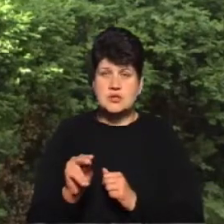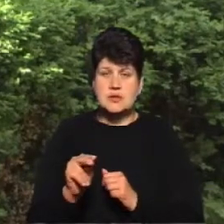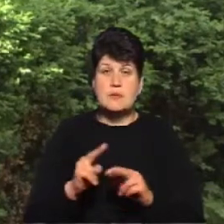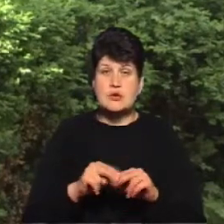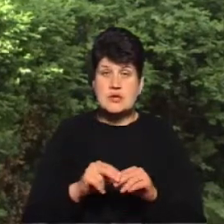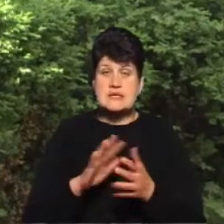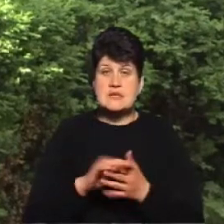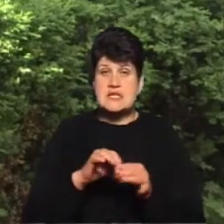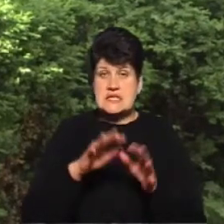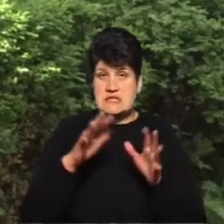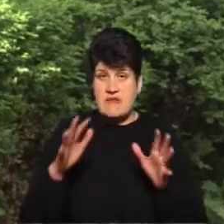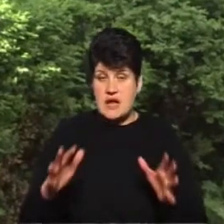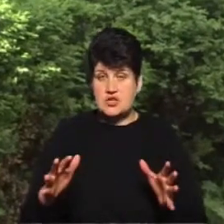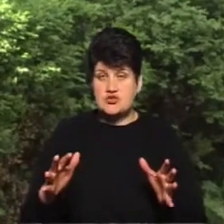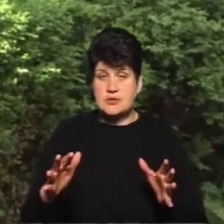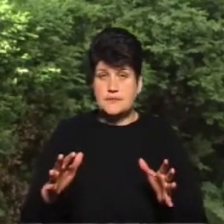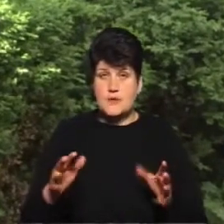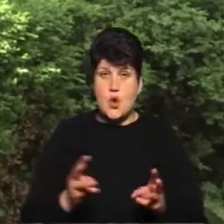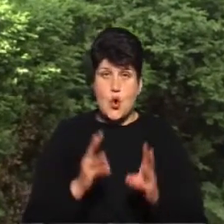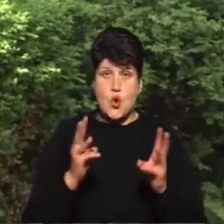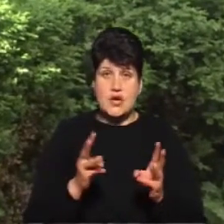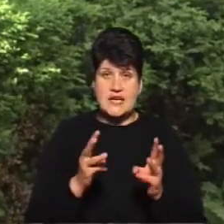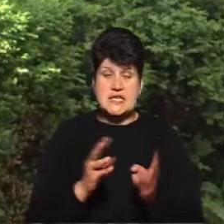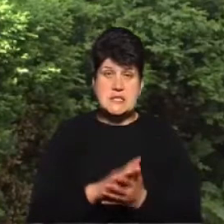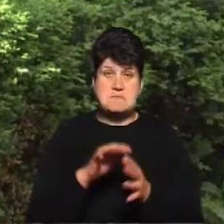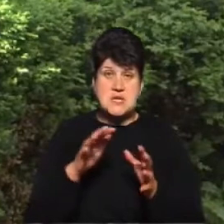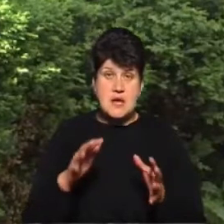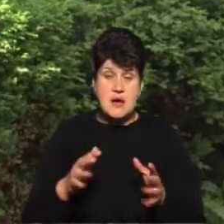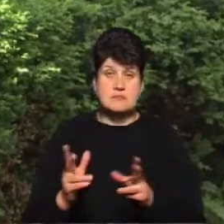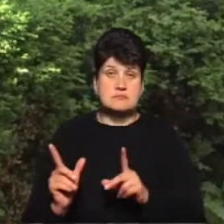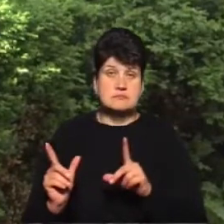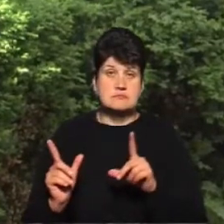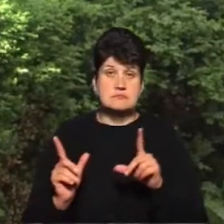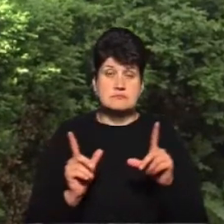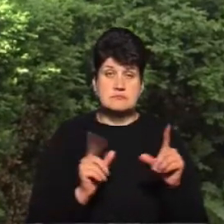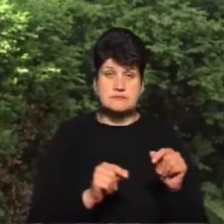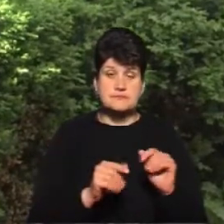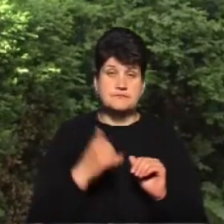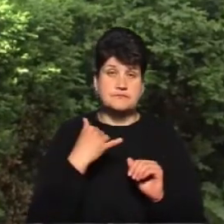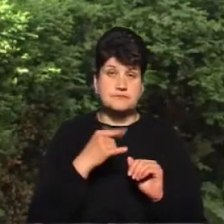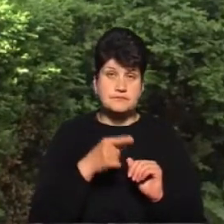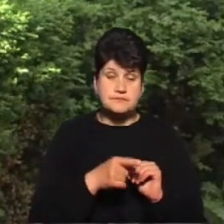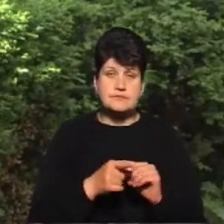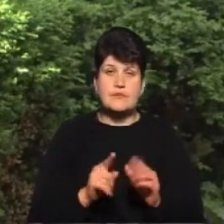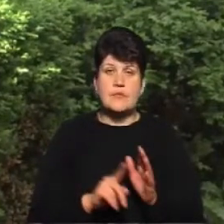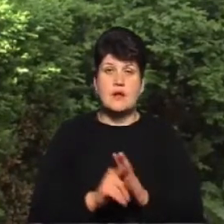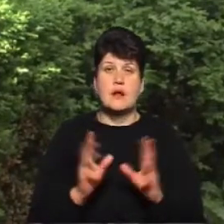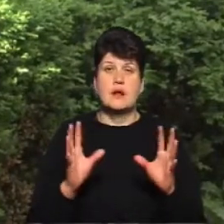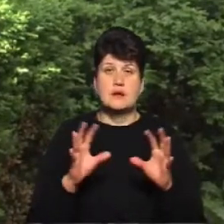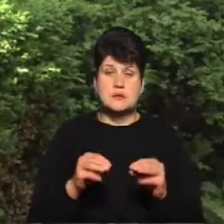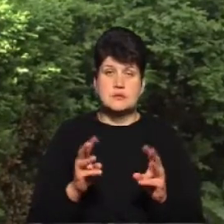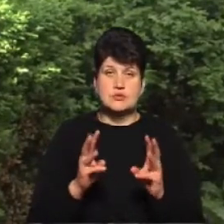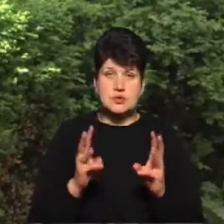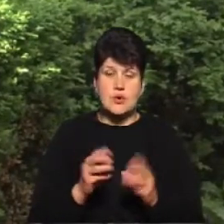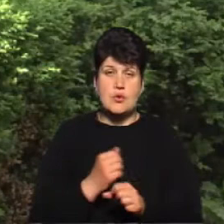сміттєзвалищі горить сміття. Рятувальники виїхали за викликом, приступили до гасіння пожежі. Робота тривала